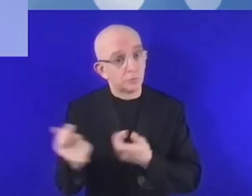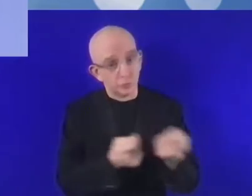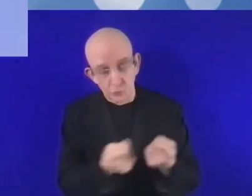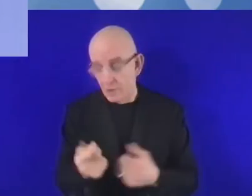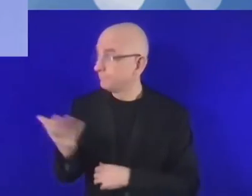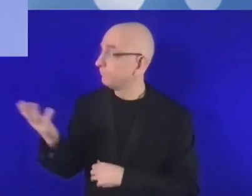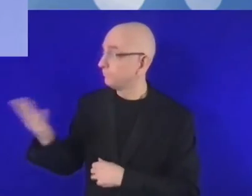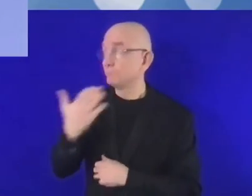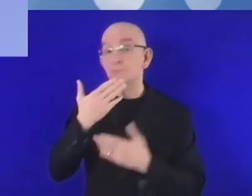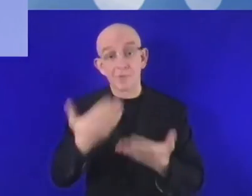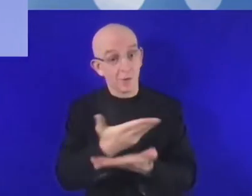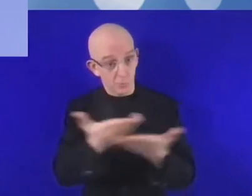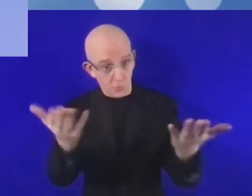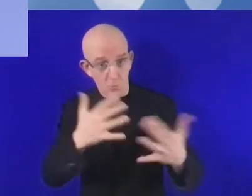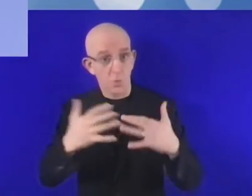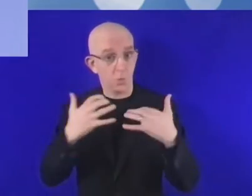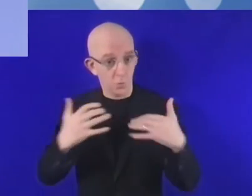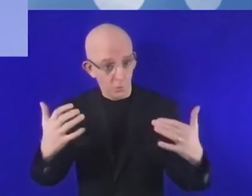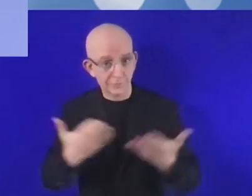Спасибо за ваше терпение.